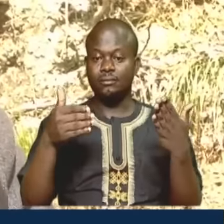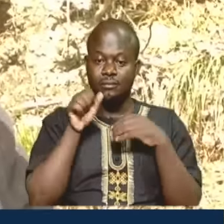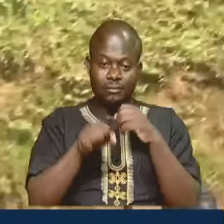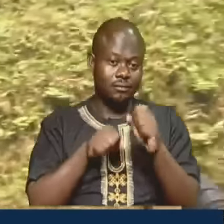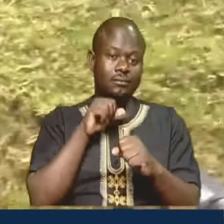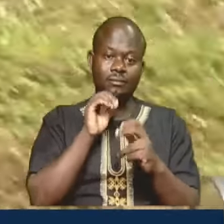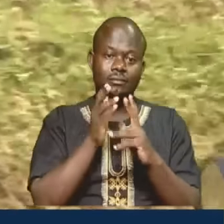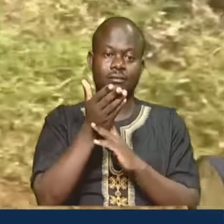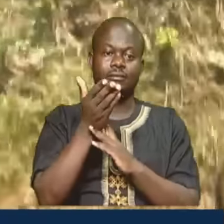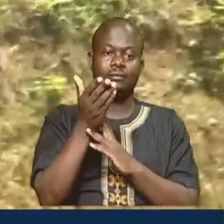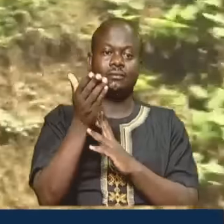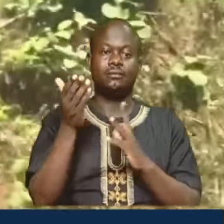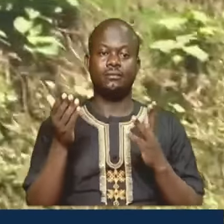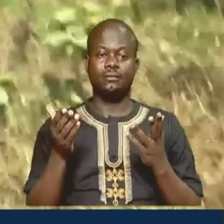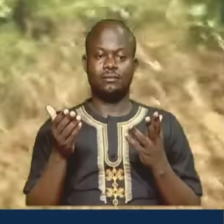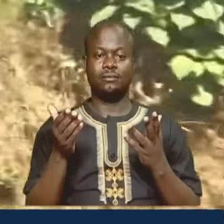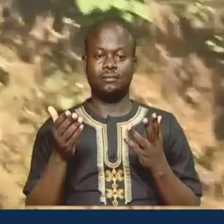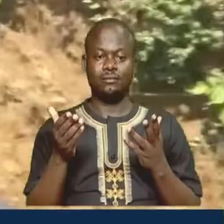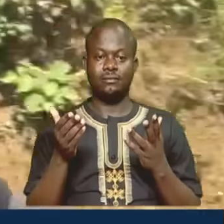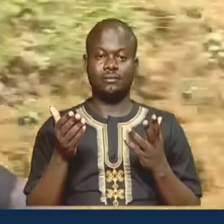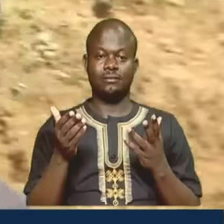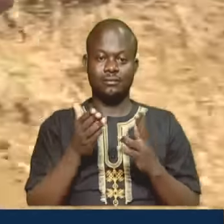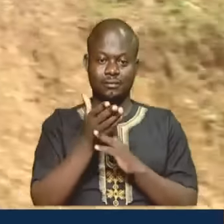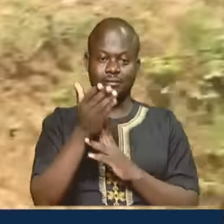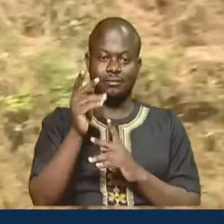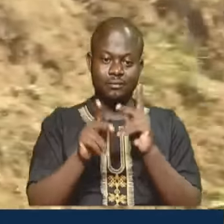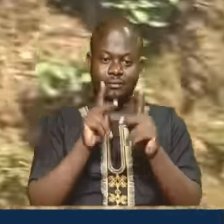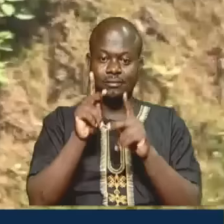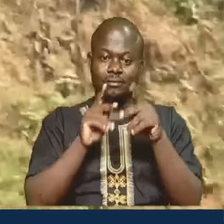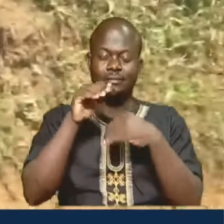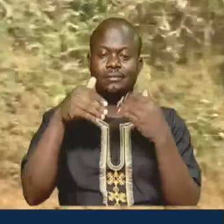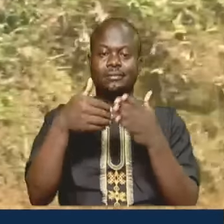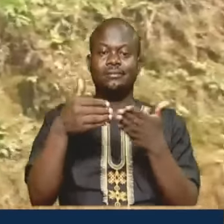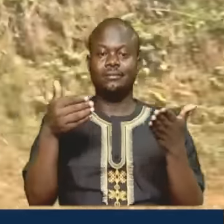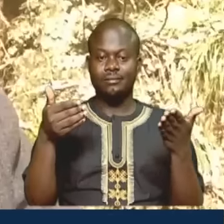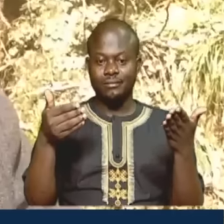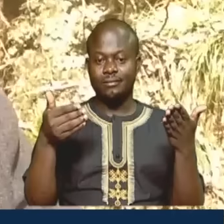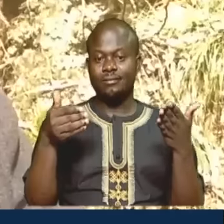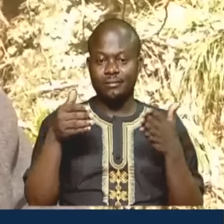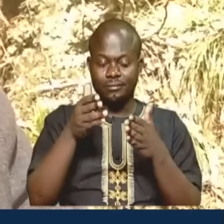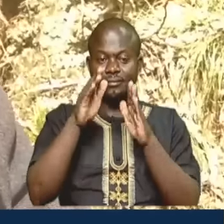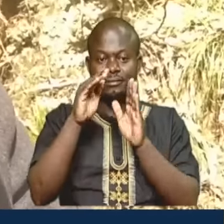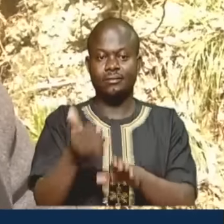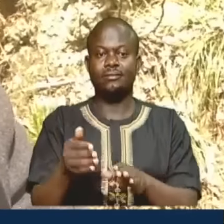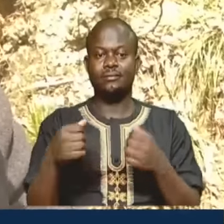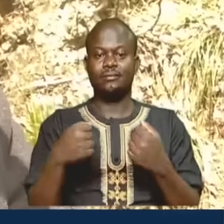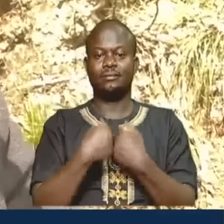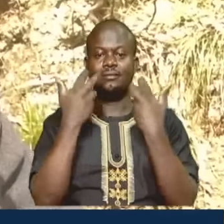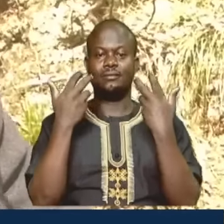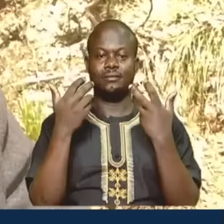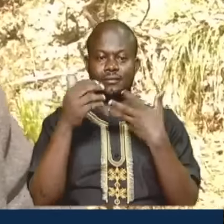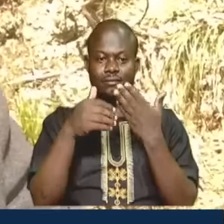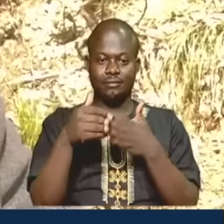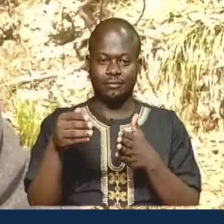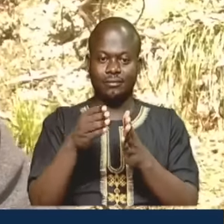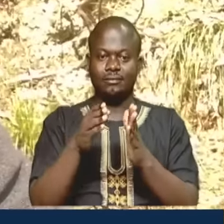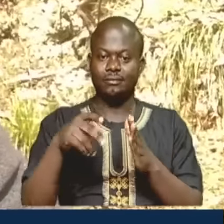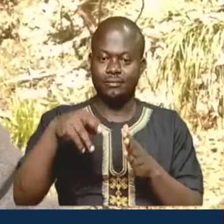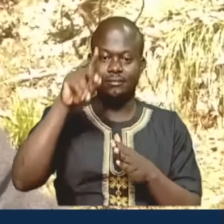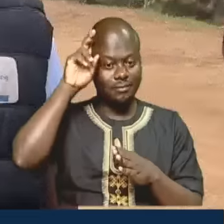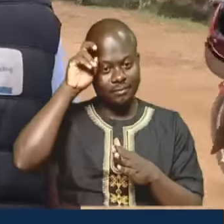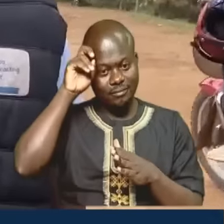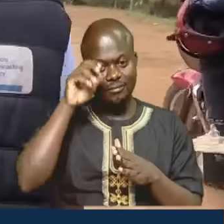na moto nayo yahanyura hari asiga hanyura abanyamaguru harimo imikoki kuburyo uguyemo wanavunika agura muhanda ndaguzamutse ngira ngo ni